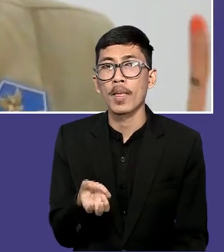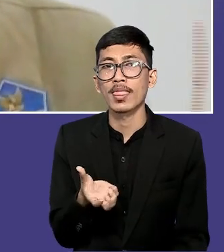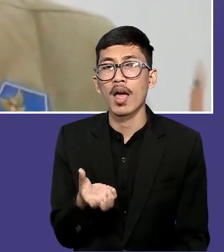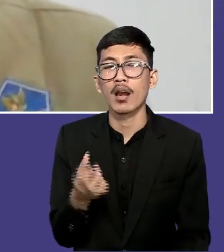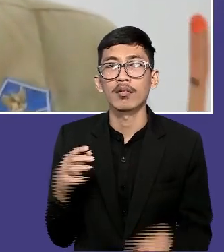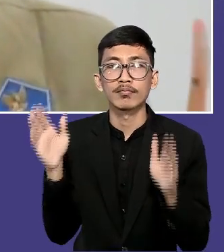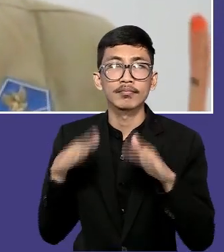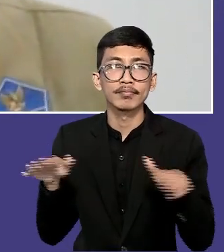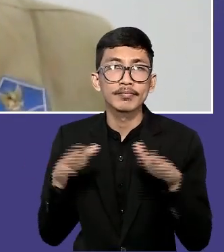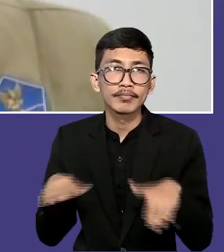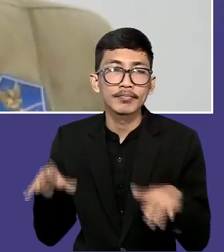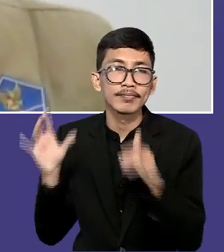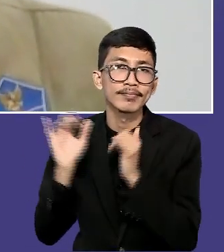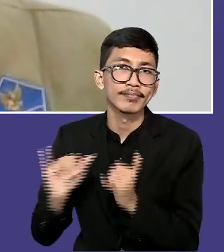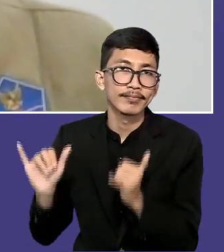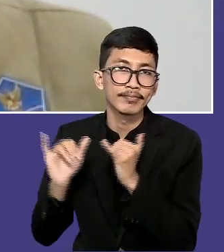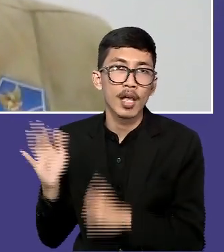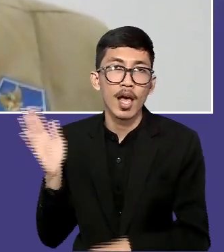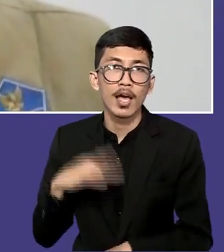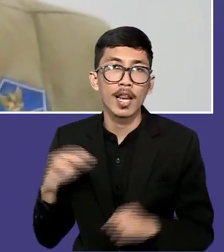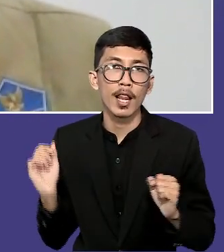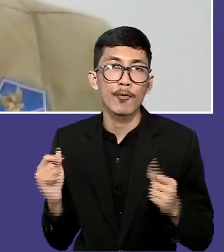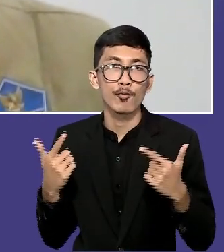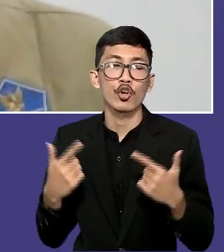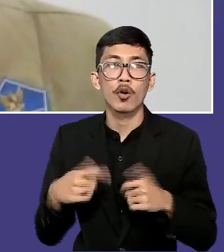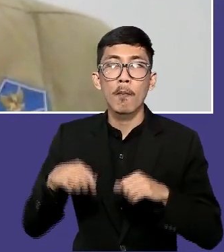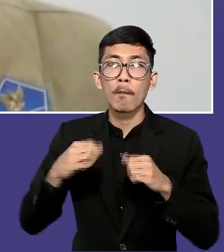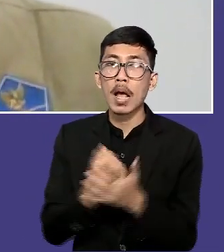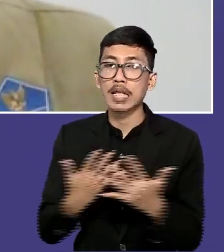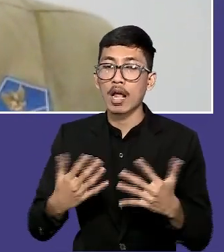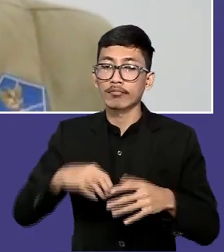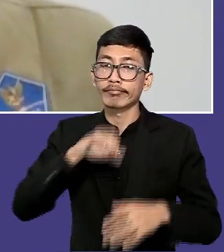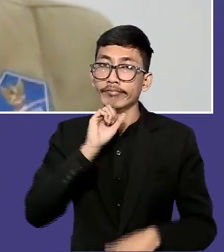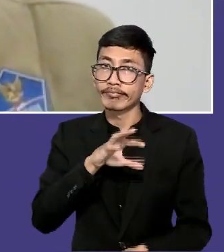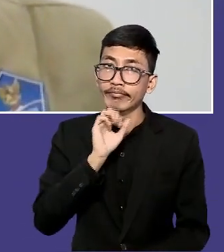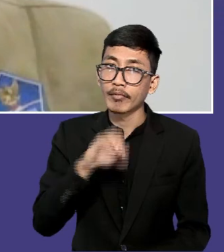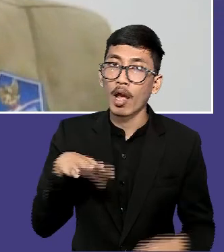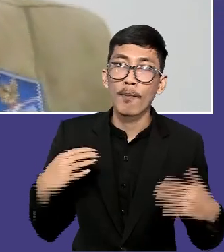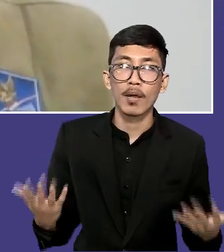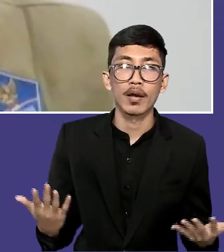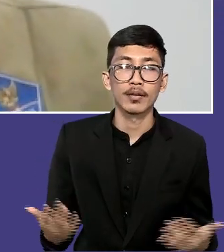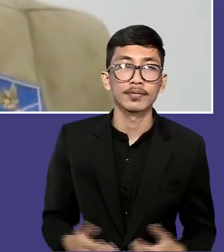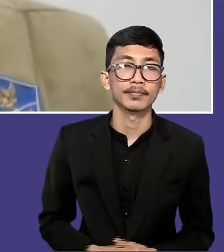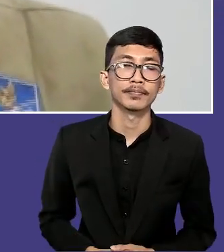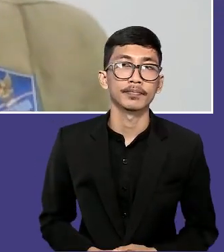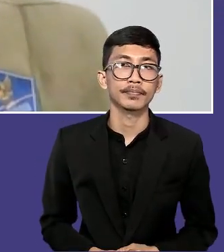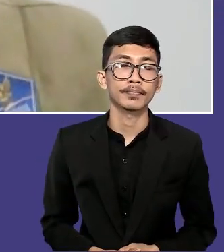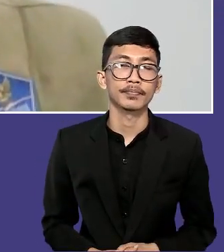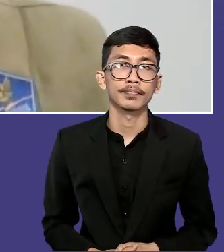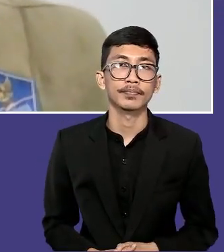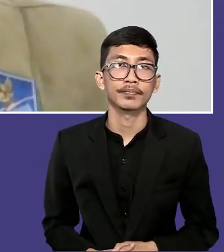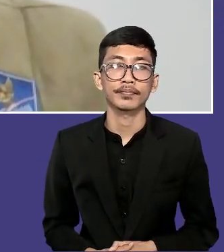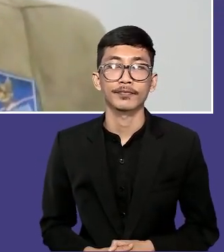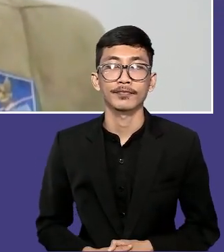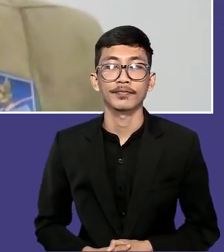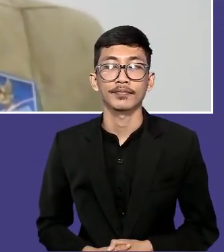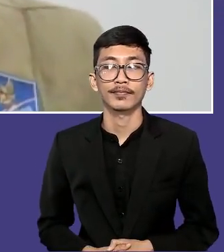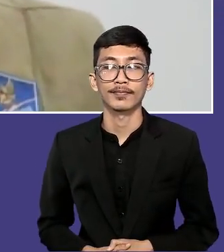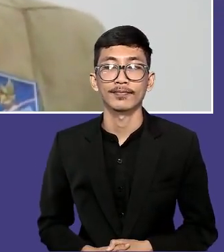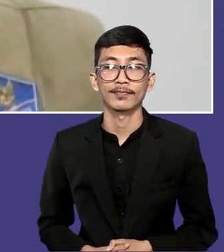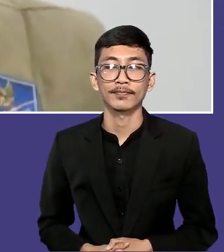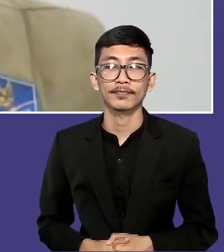momen Liburan nih khususnya untuk masyarakat dok Oh ya Sebelum saya memberikan jawaban saya terhadap pertanyaan